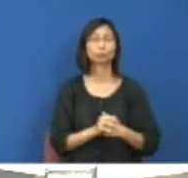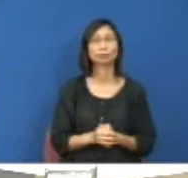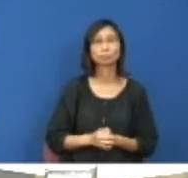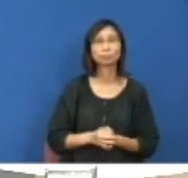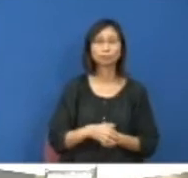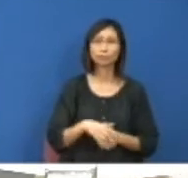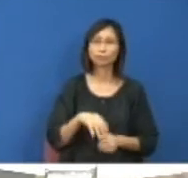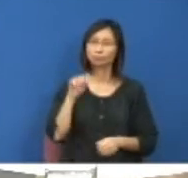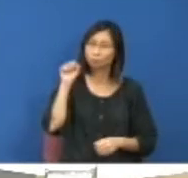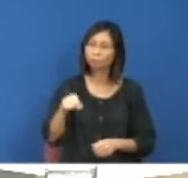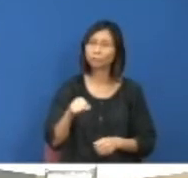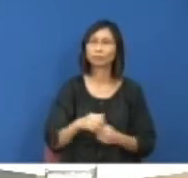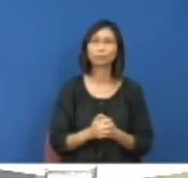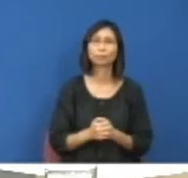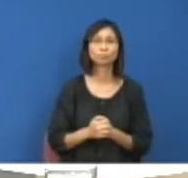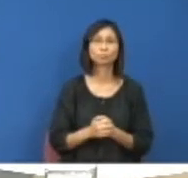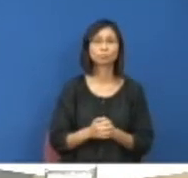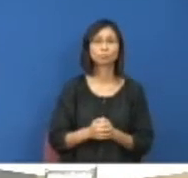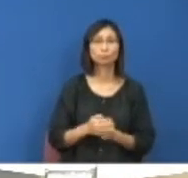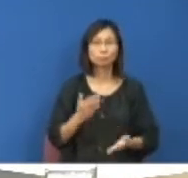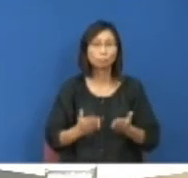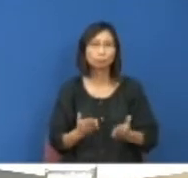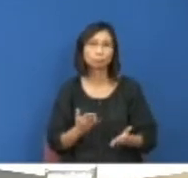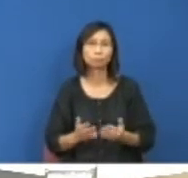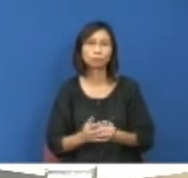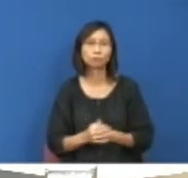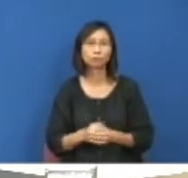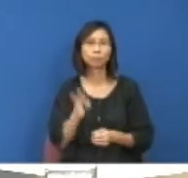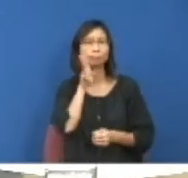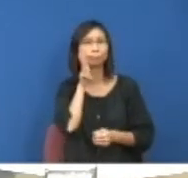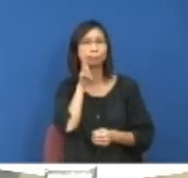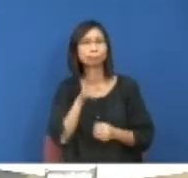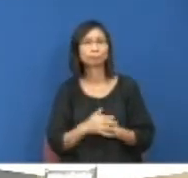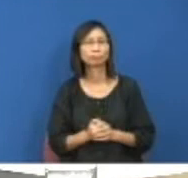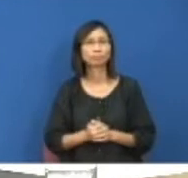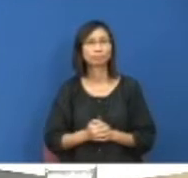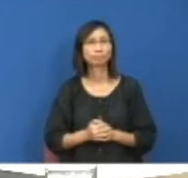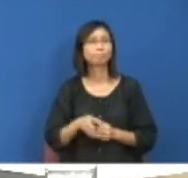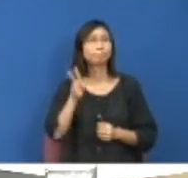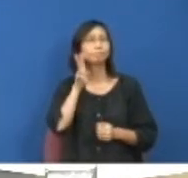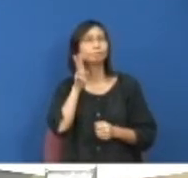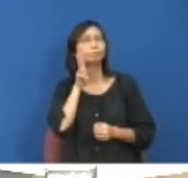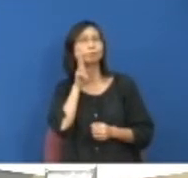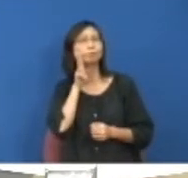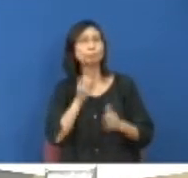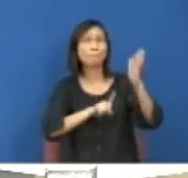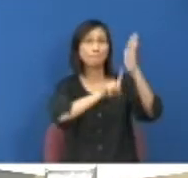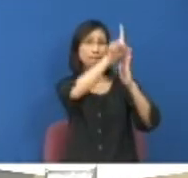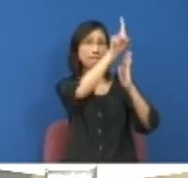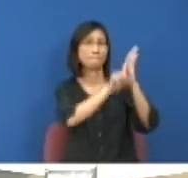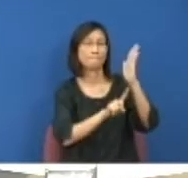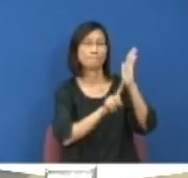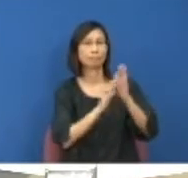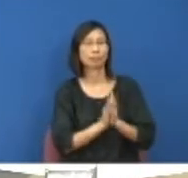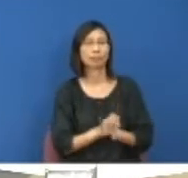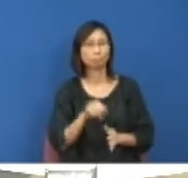然係啦，係咪啊？如果反映，即係如果你話作為一個好似舉個例咁，係一個寒暑表咁樣樣就係啦。